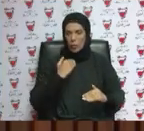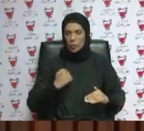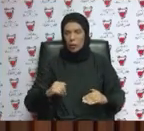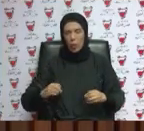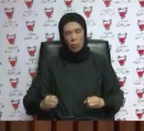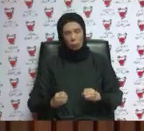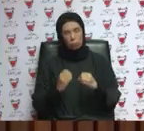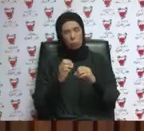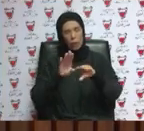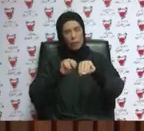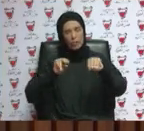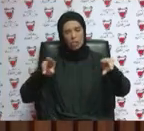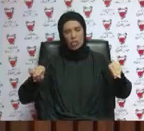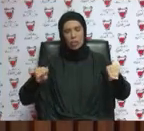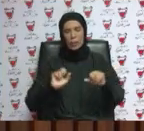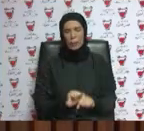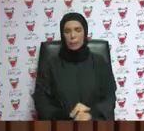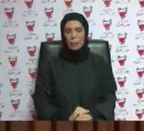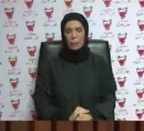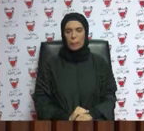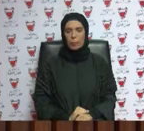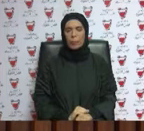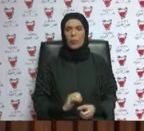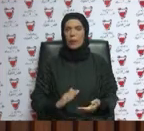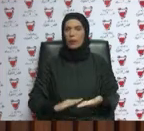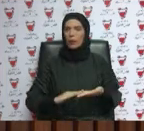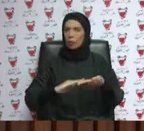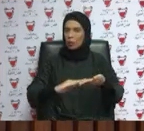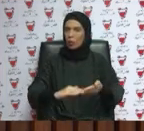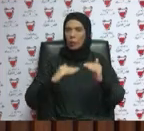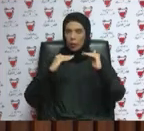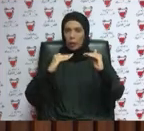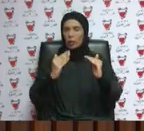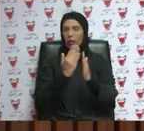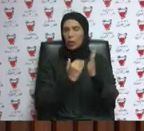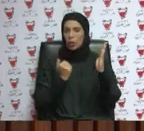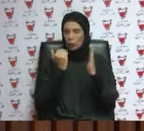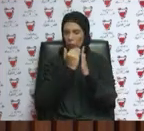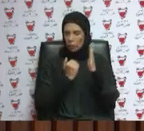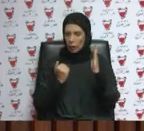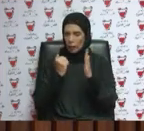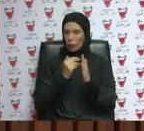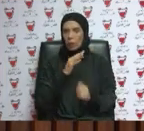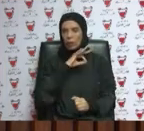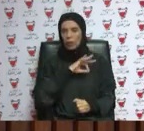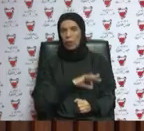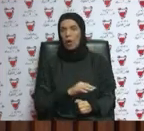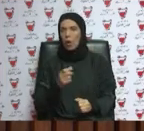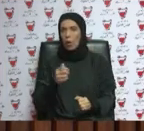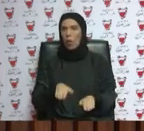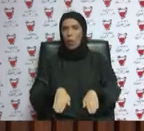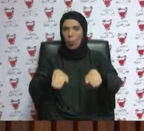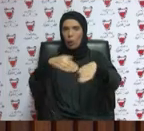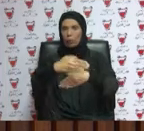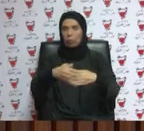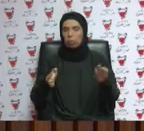المعيشي للمواطنين، كما سيسهم ذلك في استقرار الاقتصادي بحيث تتم الاستفادة من وفرات صندوق